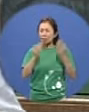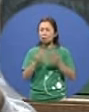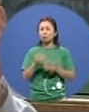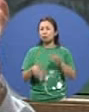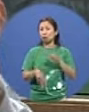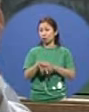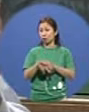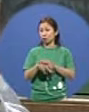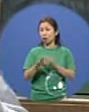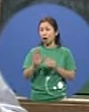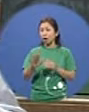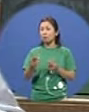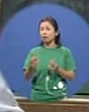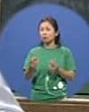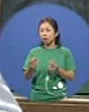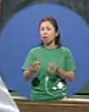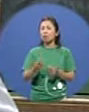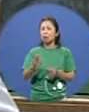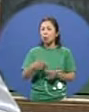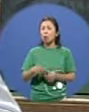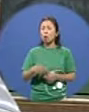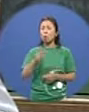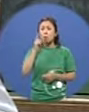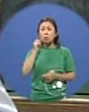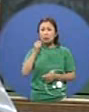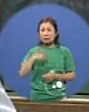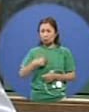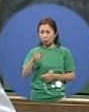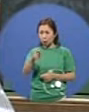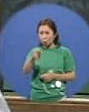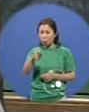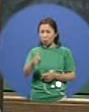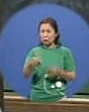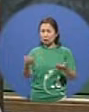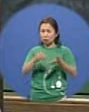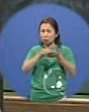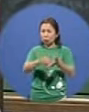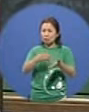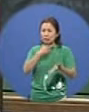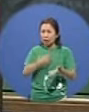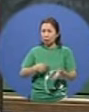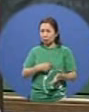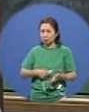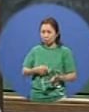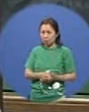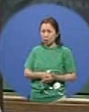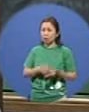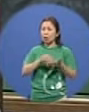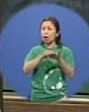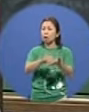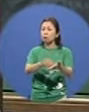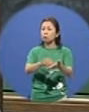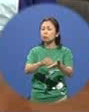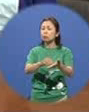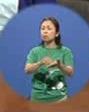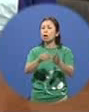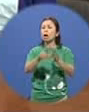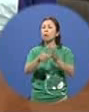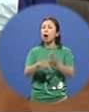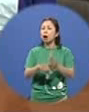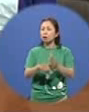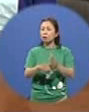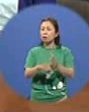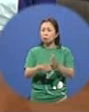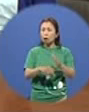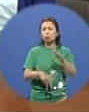その例えば自分がこれだと思うところに就職してるとねある分かって就職してるとあんまり